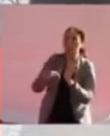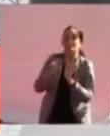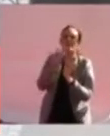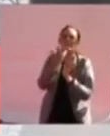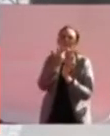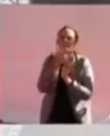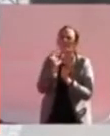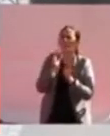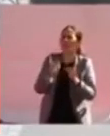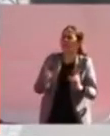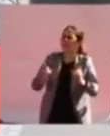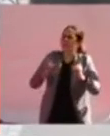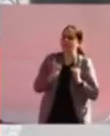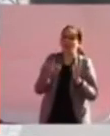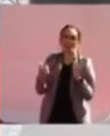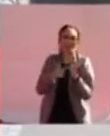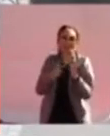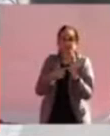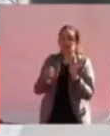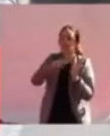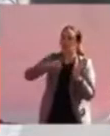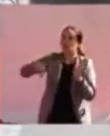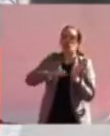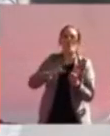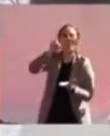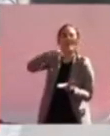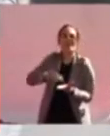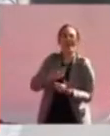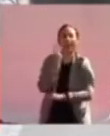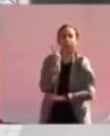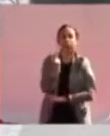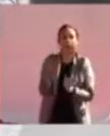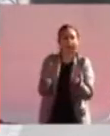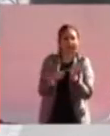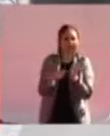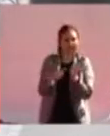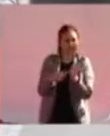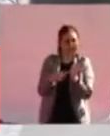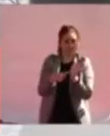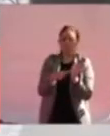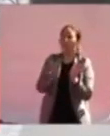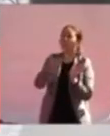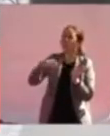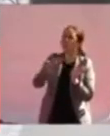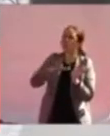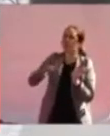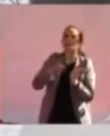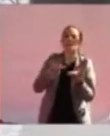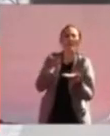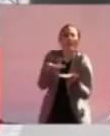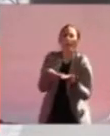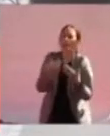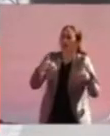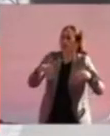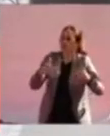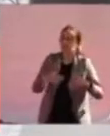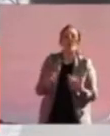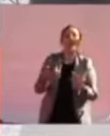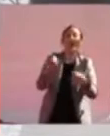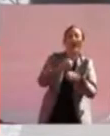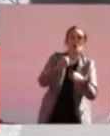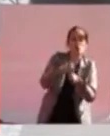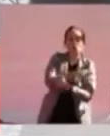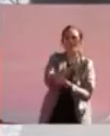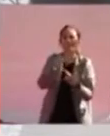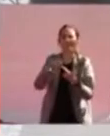questa piazza rivendica e per i quali ha tanto da proporre lavoro e salute da questa